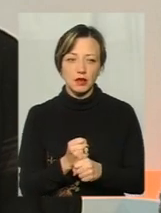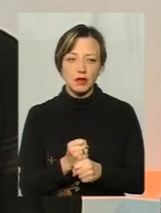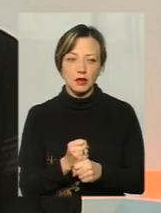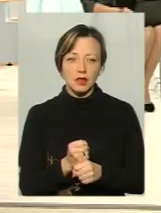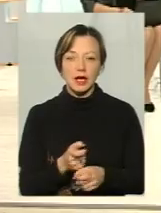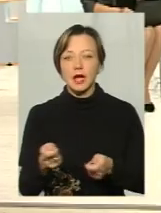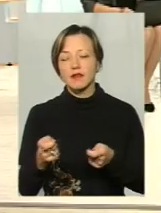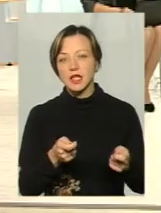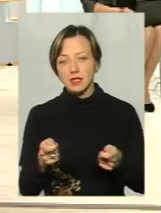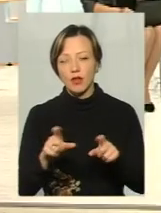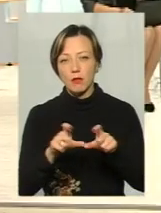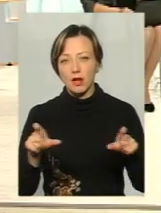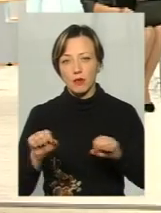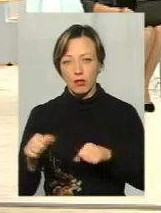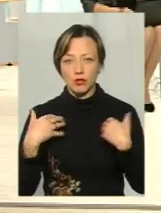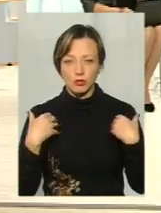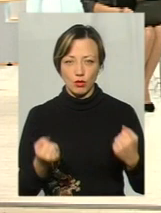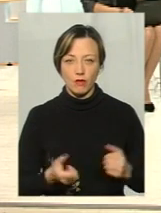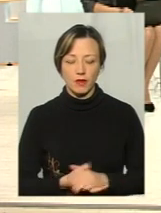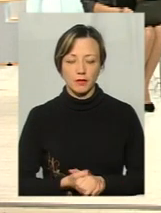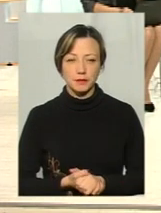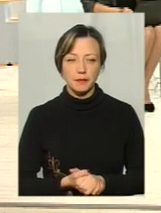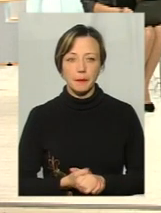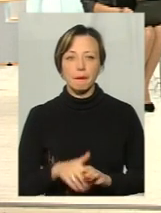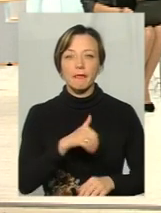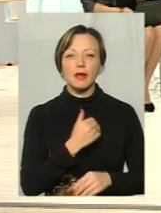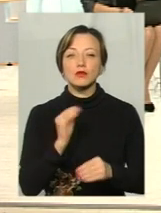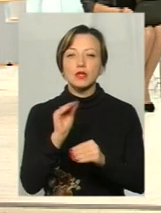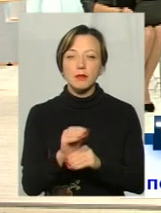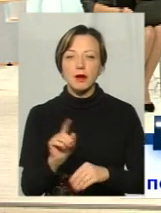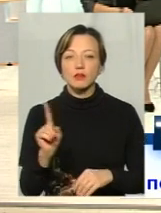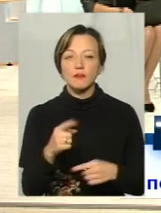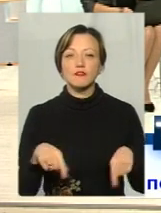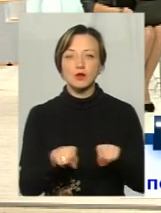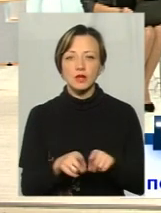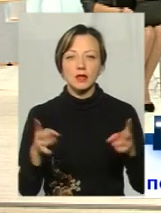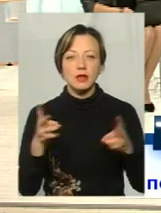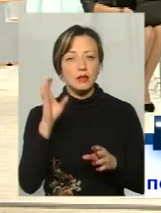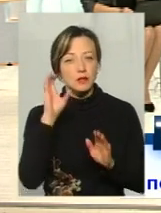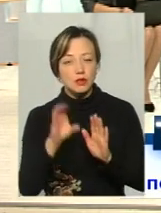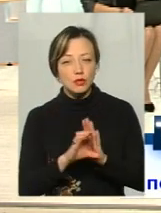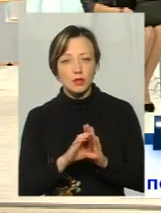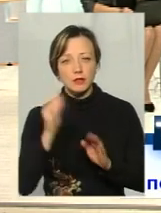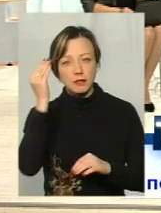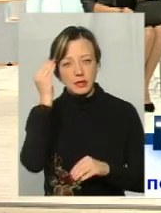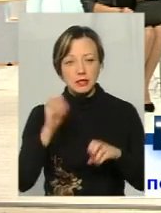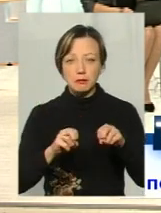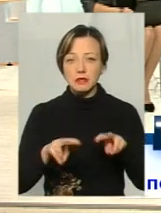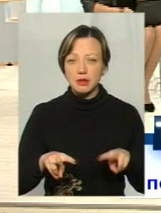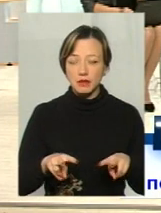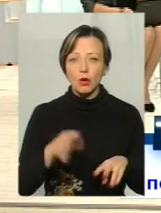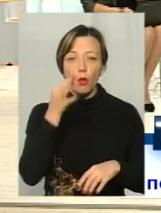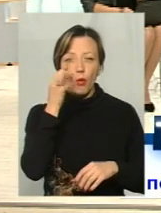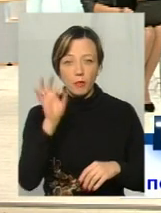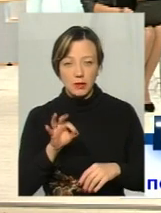Це робить керівництво департаменту охорони здоров'я. И хочу еще добавить, что все-таки надо прислушиваться к мысли специалистов, к